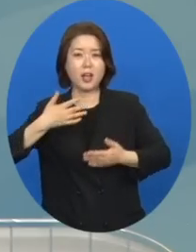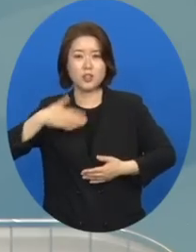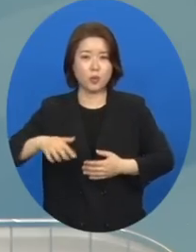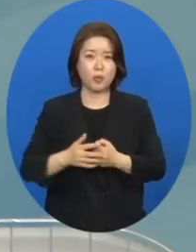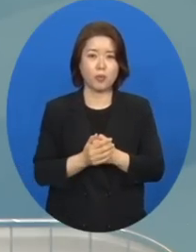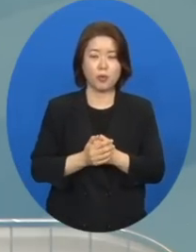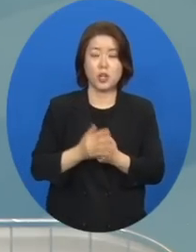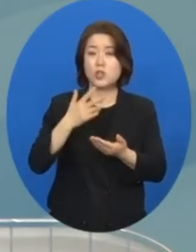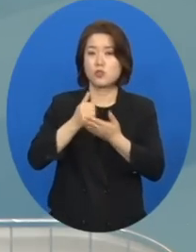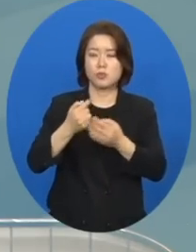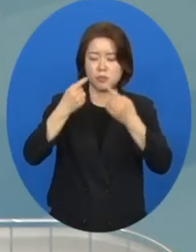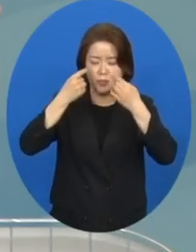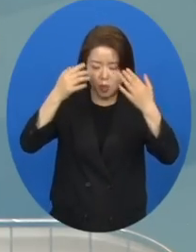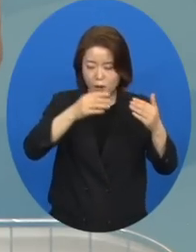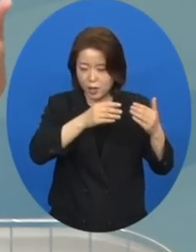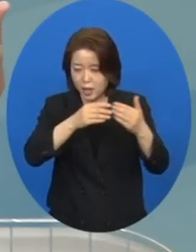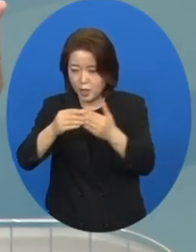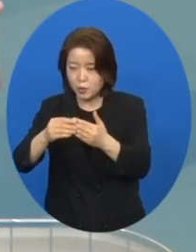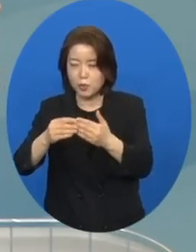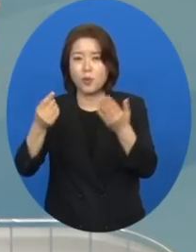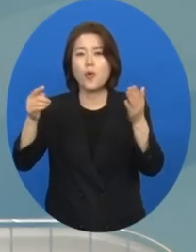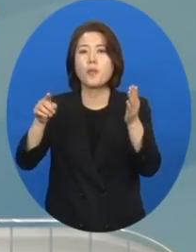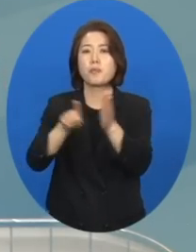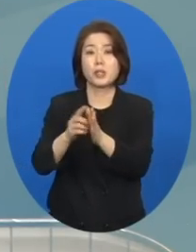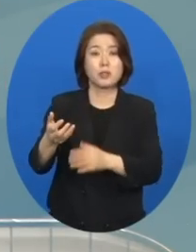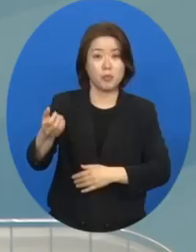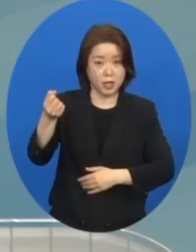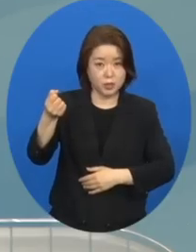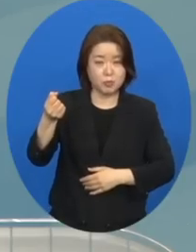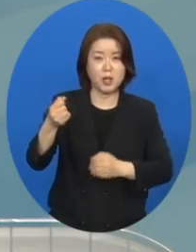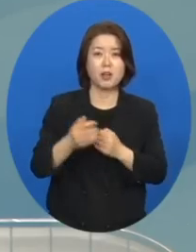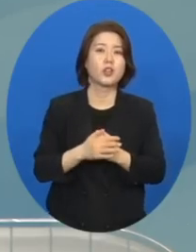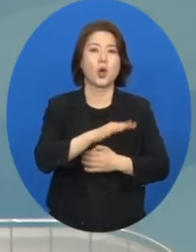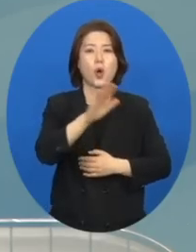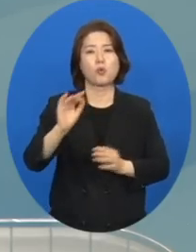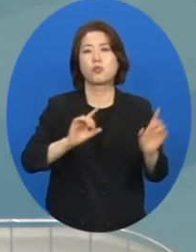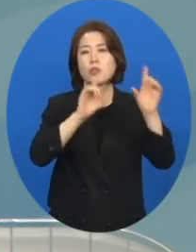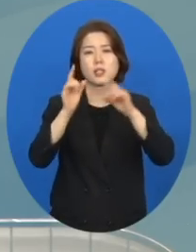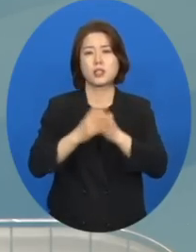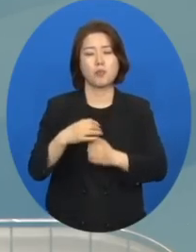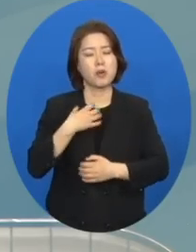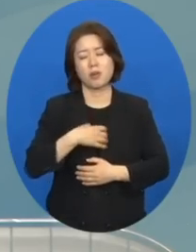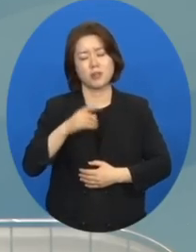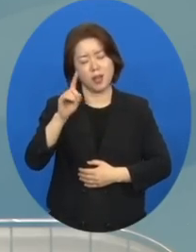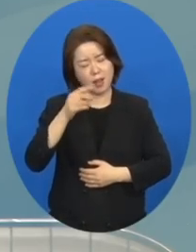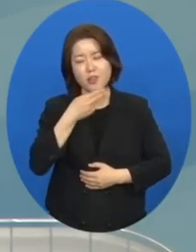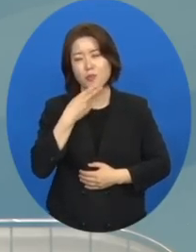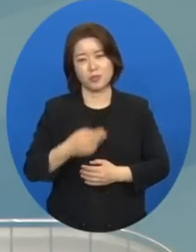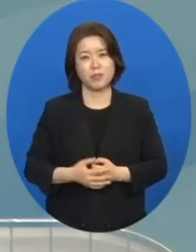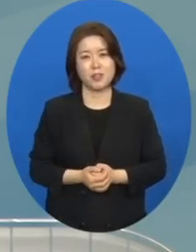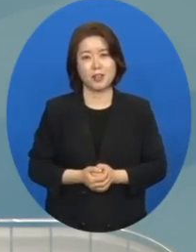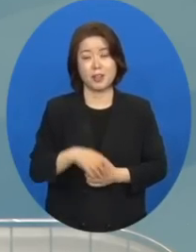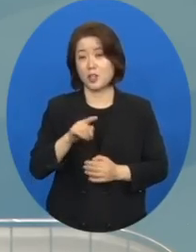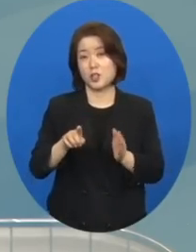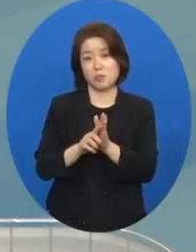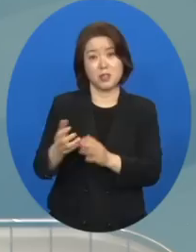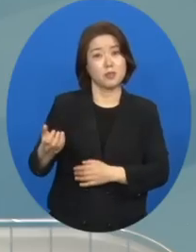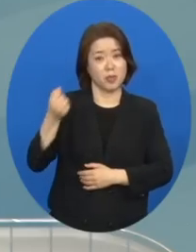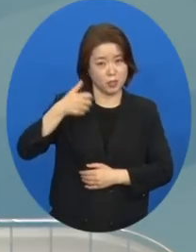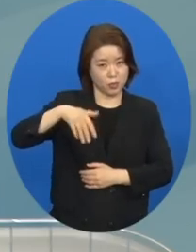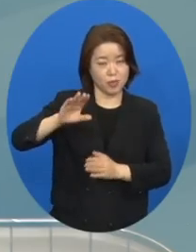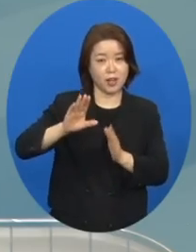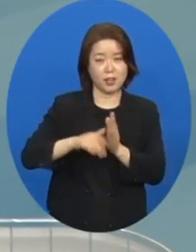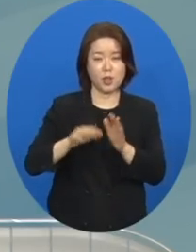인가 하고 계시다 라는 그 확신과 믿음이 면 여러분 우리 삶 염려할 것이 없다 는 것입니다 이 믿음 가지고 나아갈 때